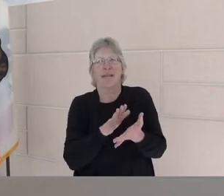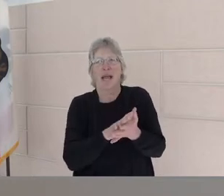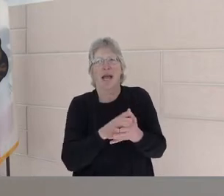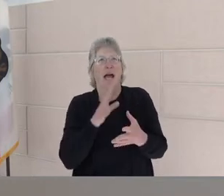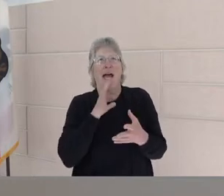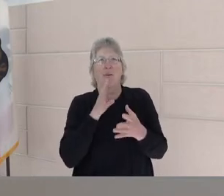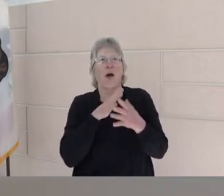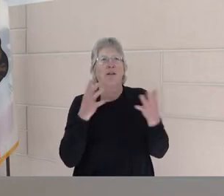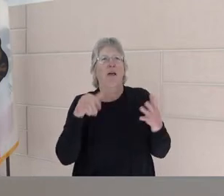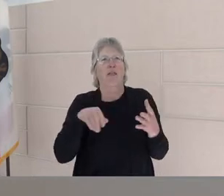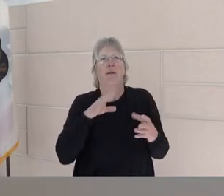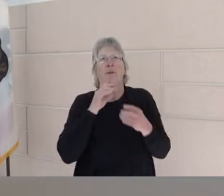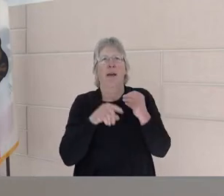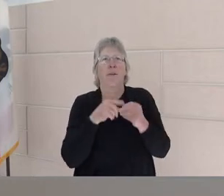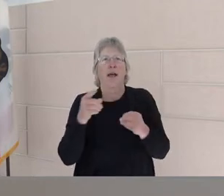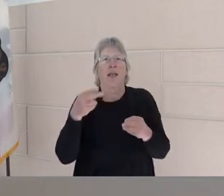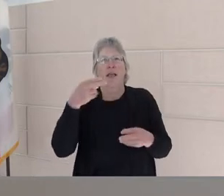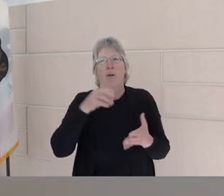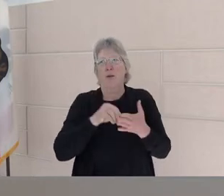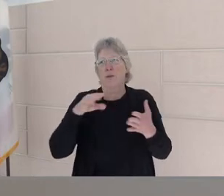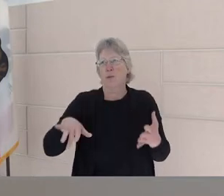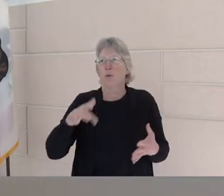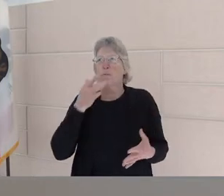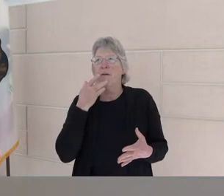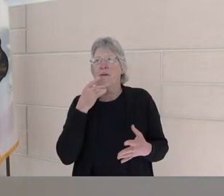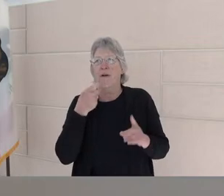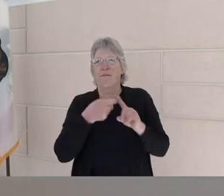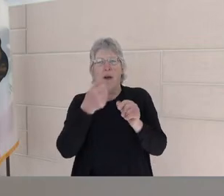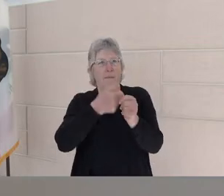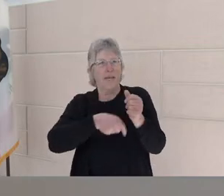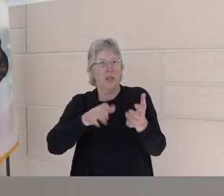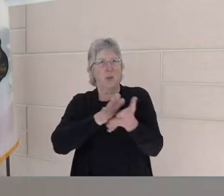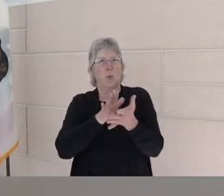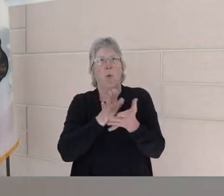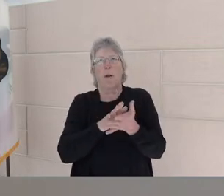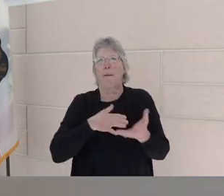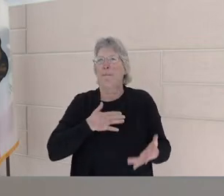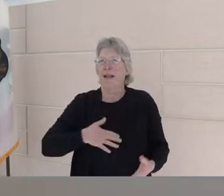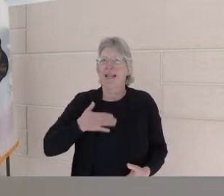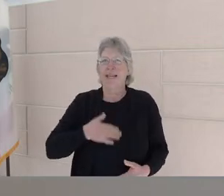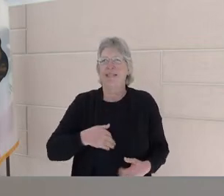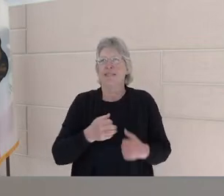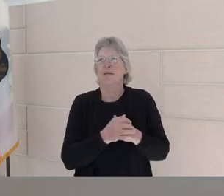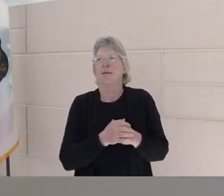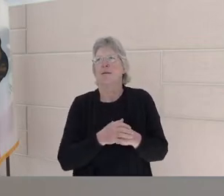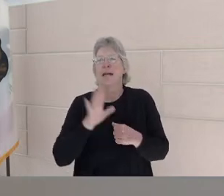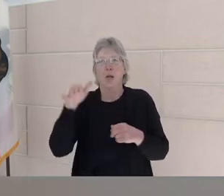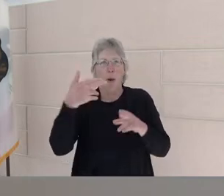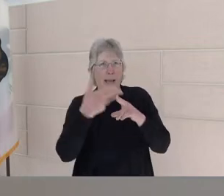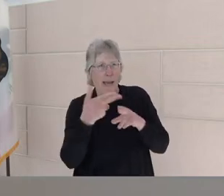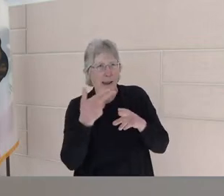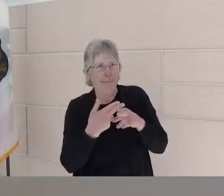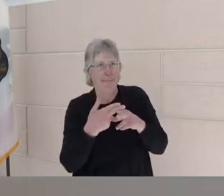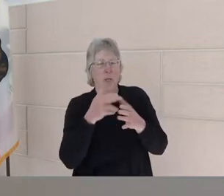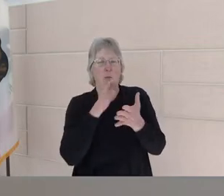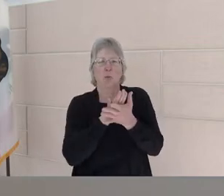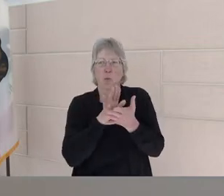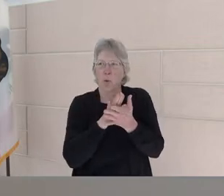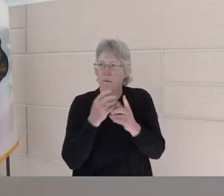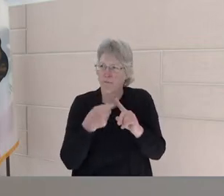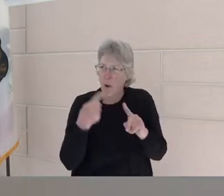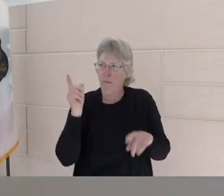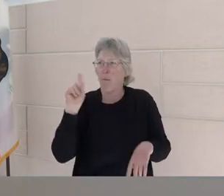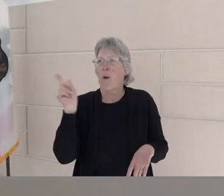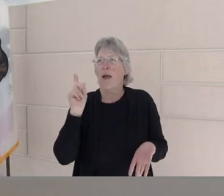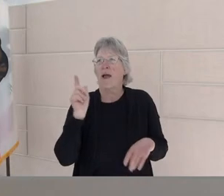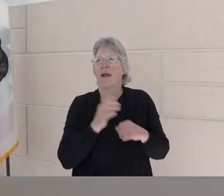រៀនយ៉ាងណាមិញគឺថាសូមឲ្យសិស្សនៅតាមសាលារៀននីមួយៗហ្នឹងឡើងហើយបង្ហាញប្រាប់ថា